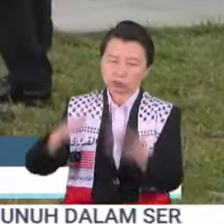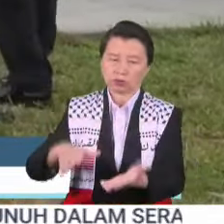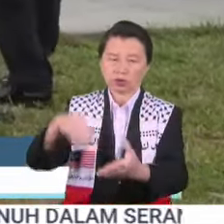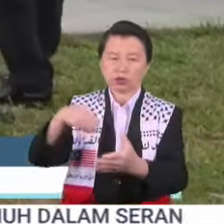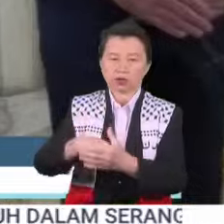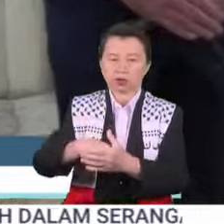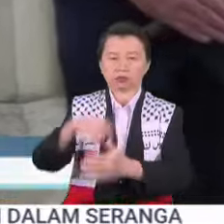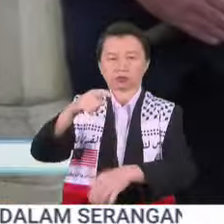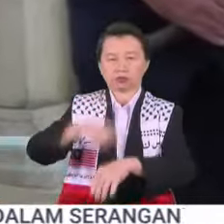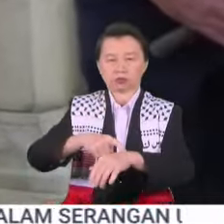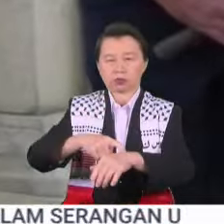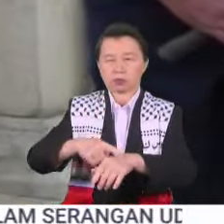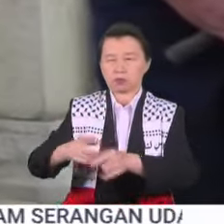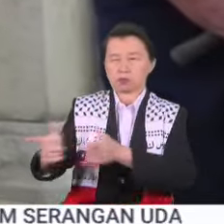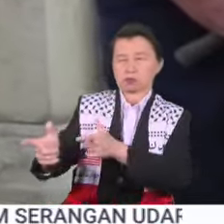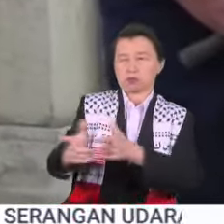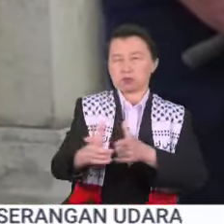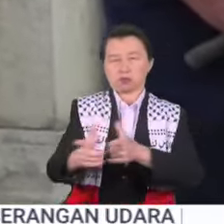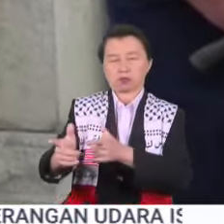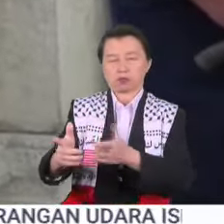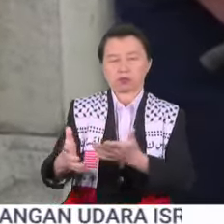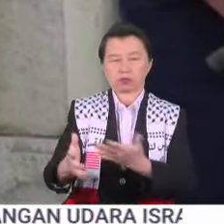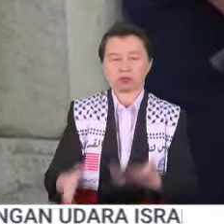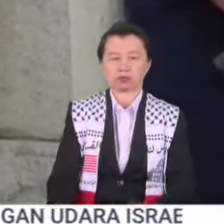dalam medan perang.